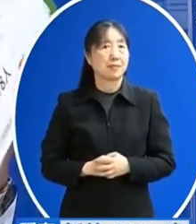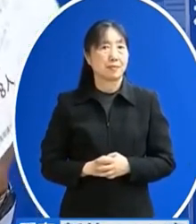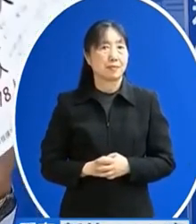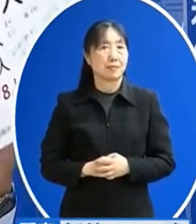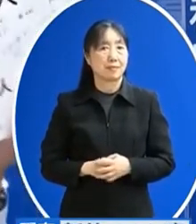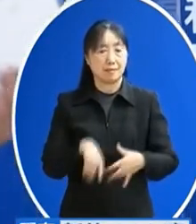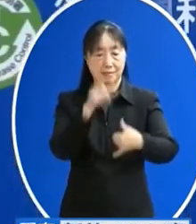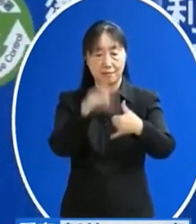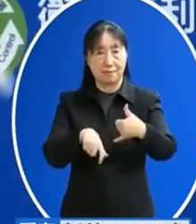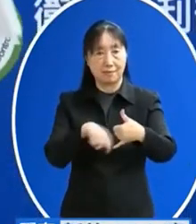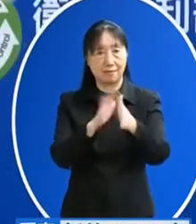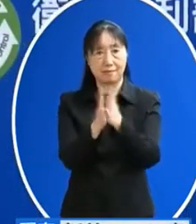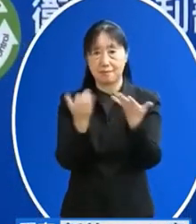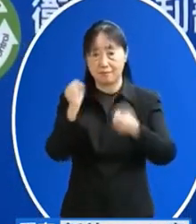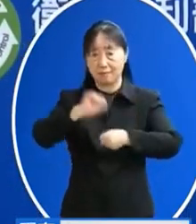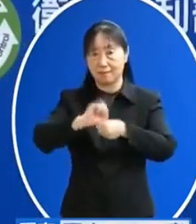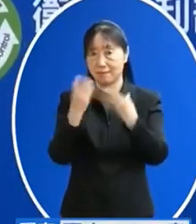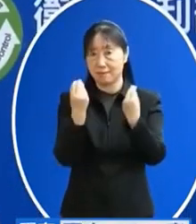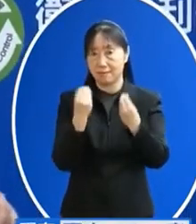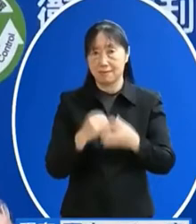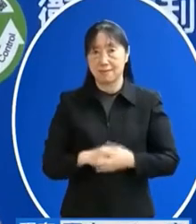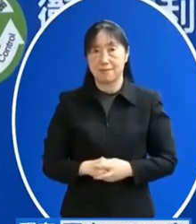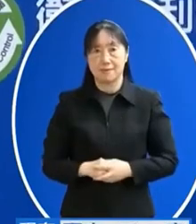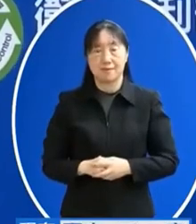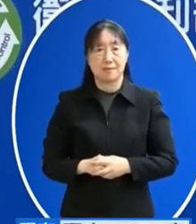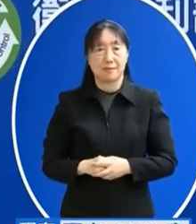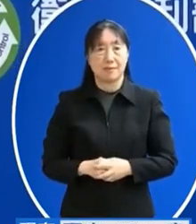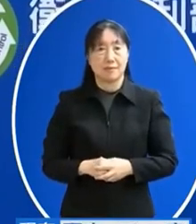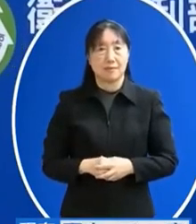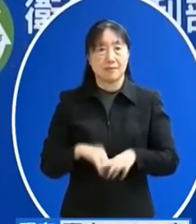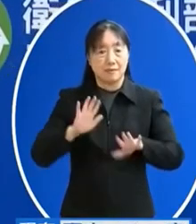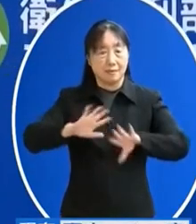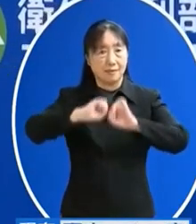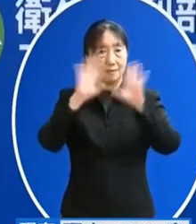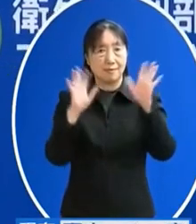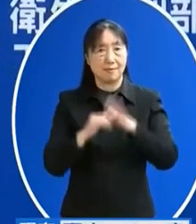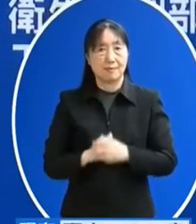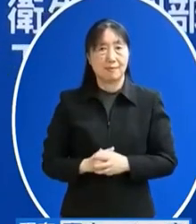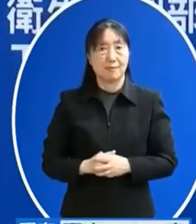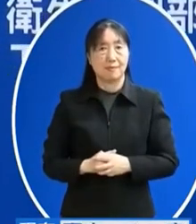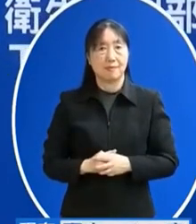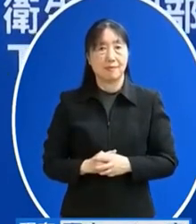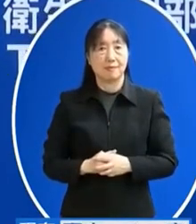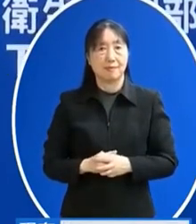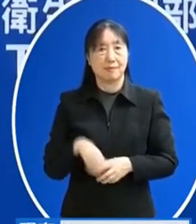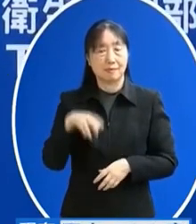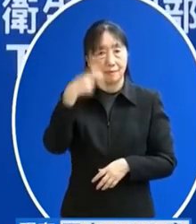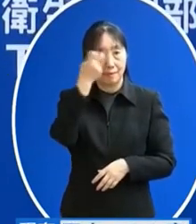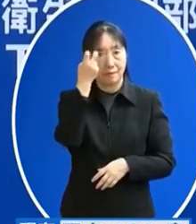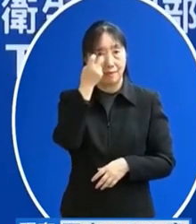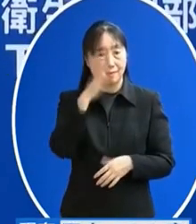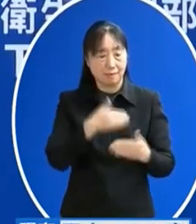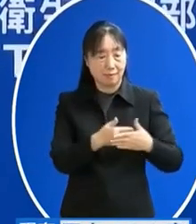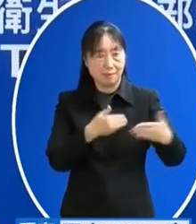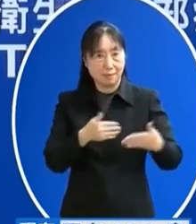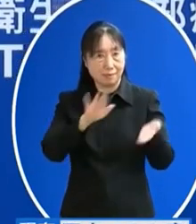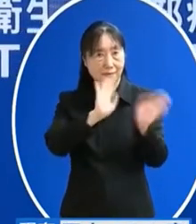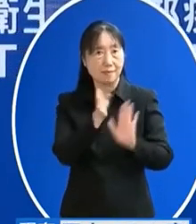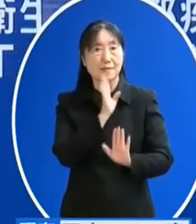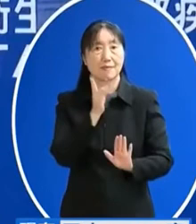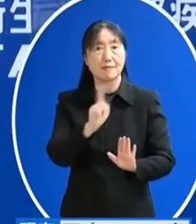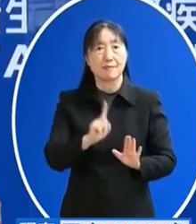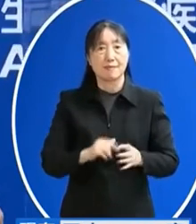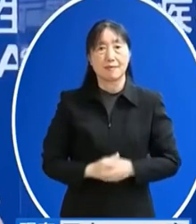那个案都没有增加哈，那你跟大家也报告一下相关我们现在采检的哈隔离的情况